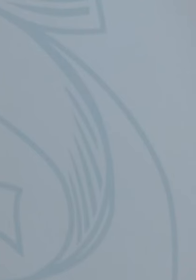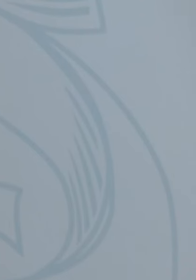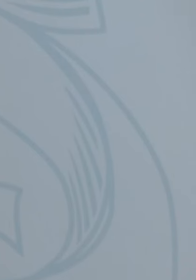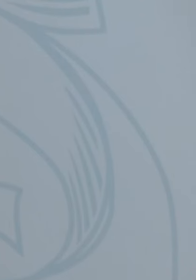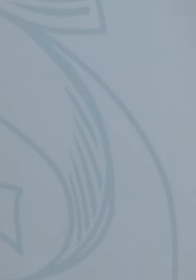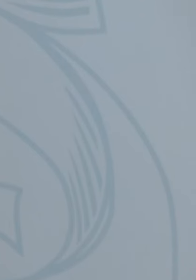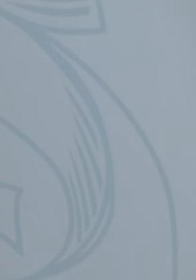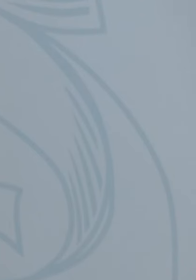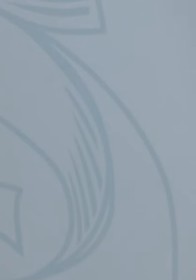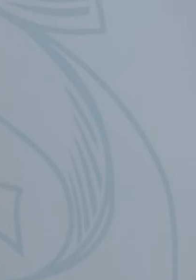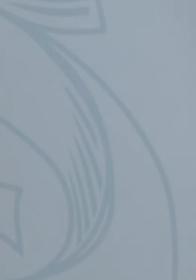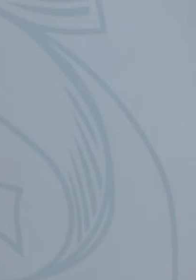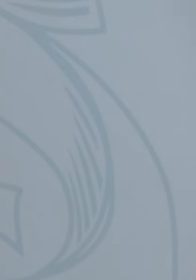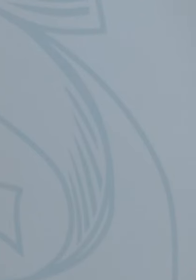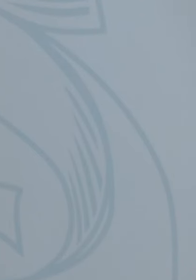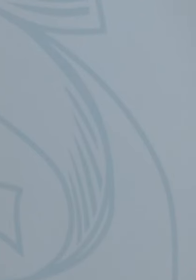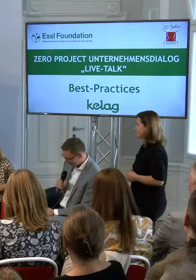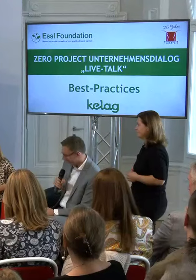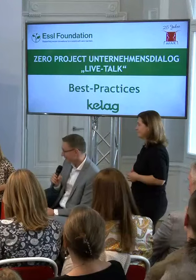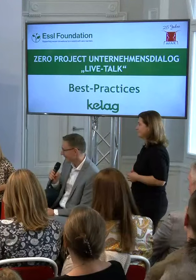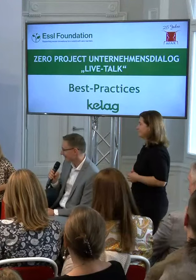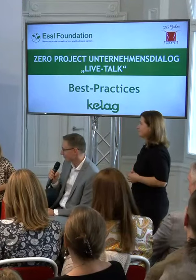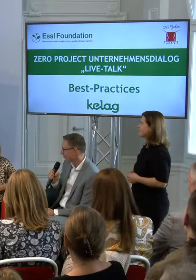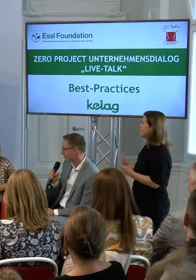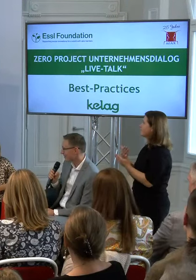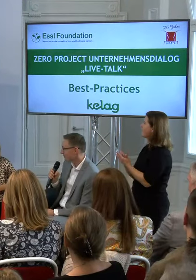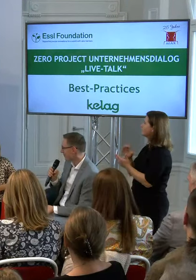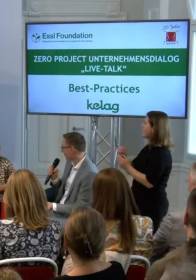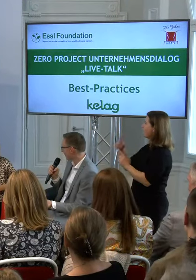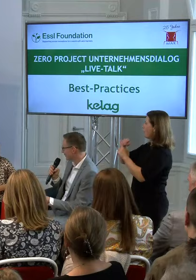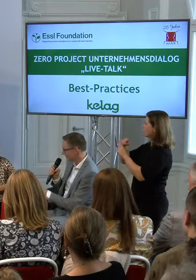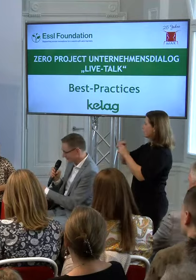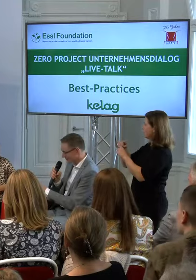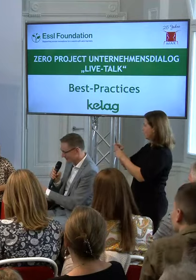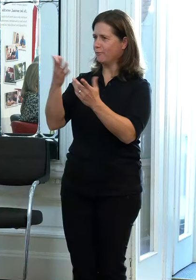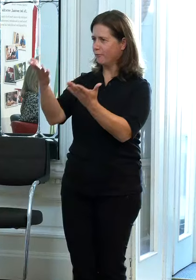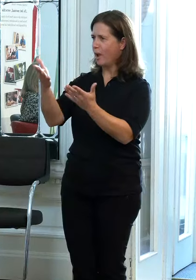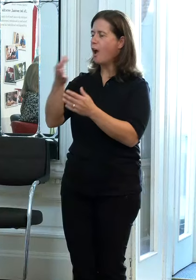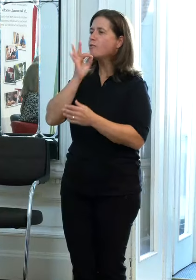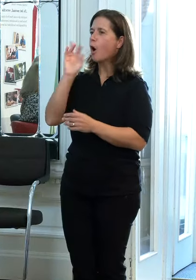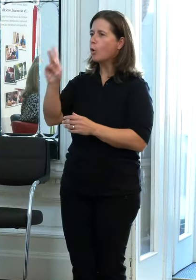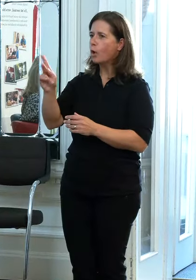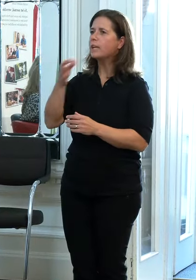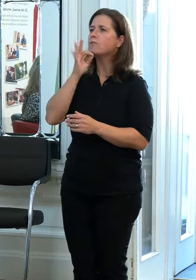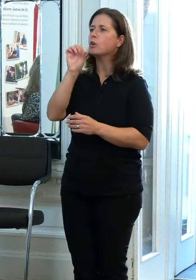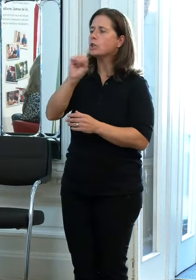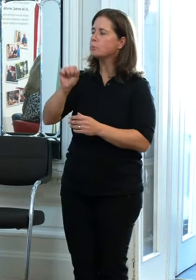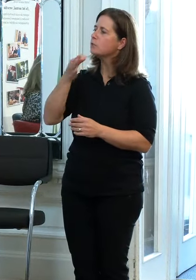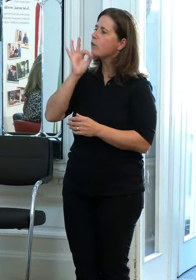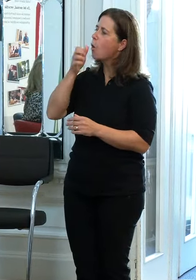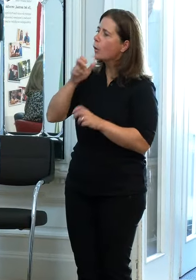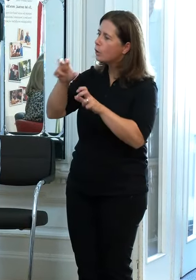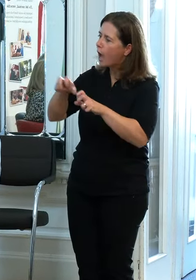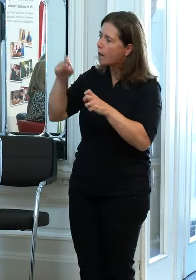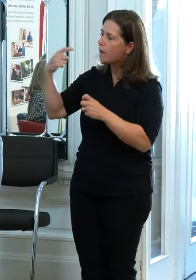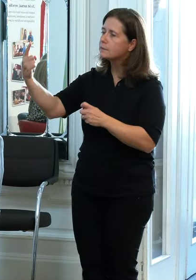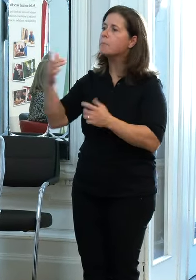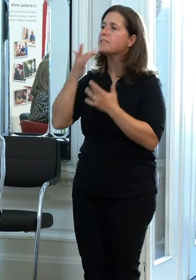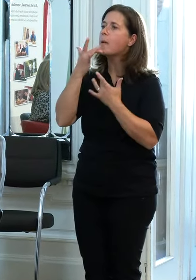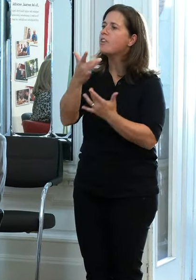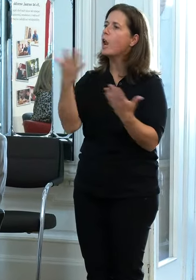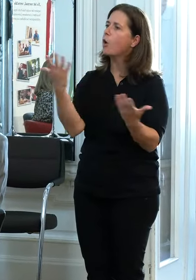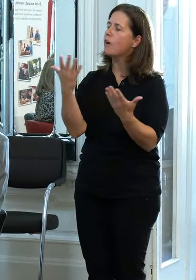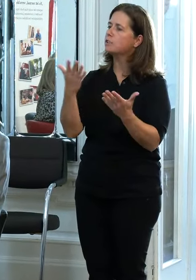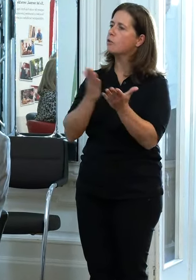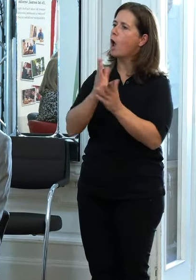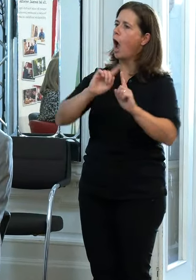dann schaffbar. Das klingt sehr positiv. Frau Colini, Frau Sapetschnik, Frau Grünanger, welche Empfehlungen hätten Sie denn